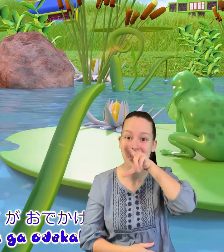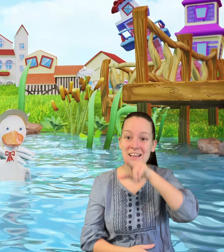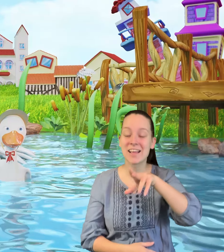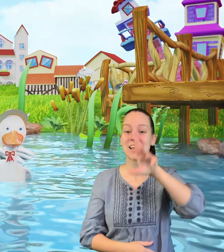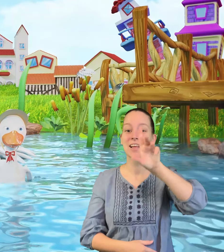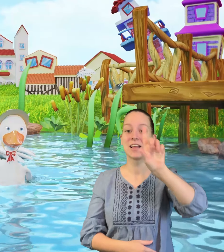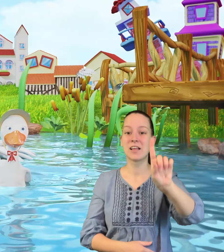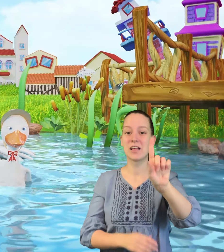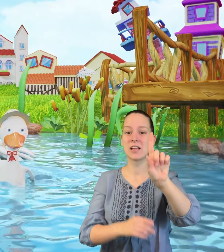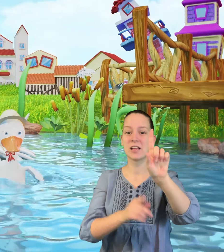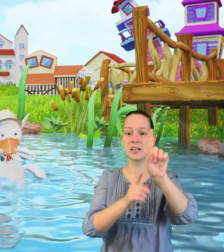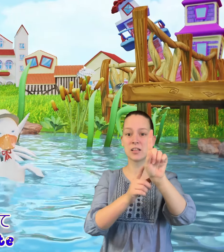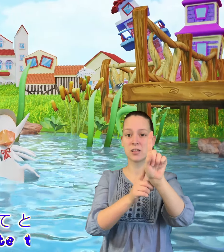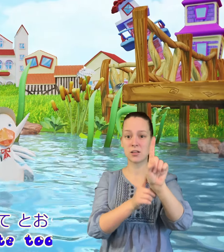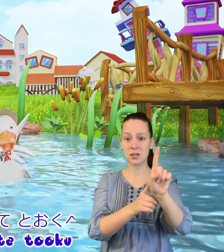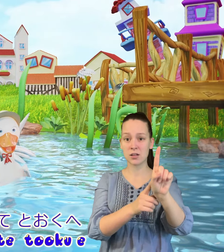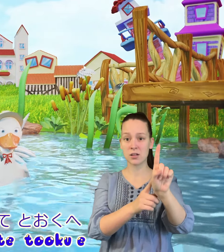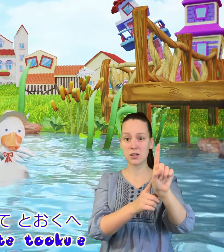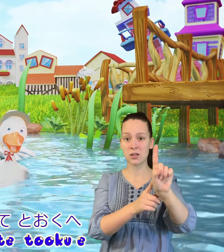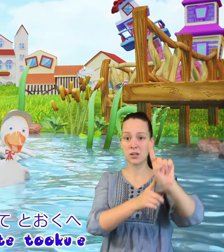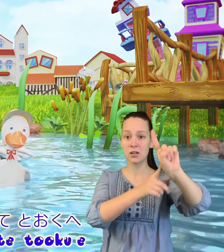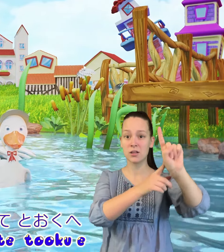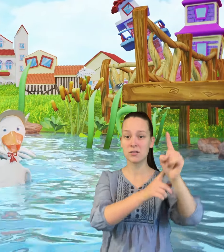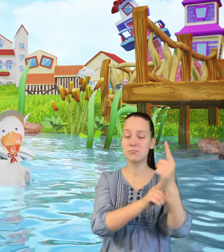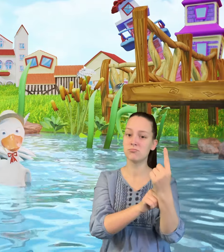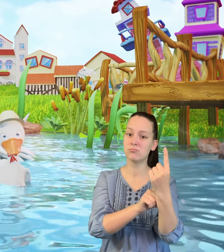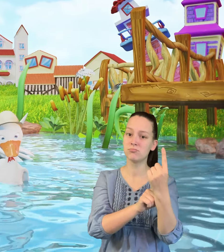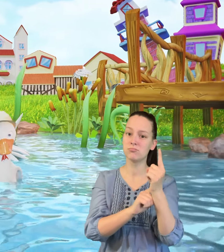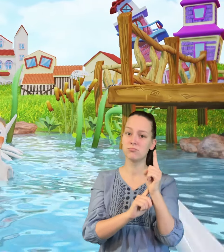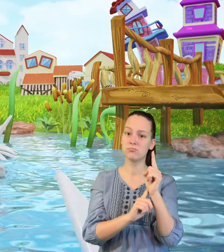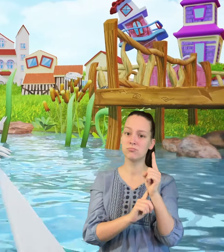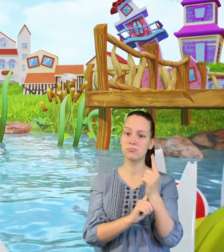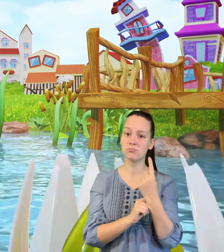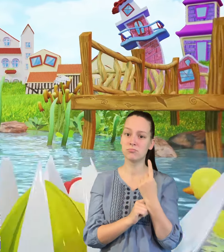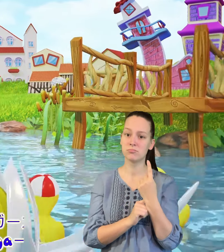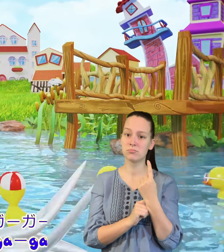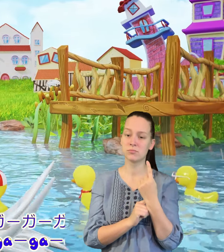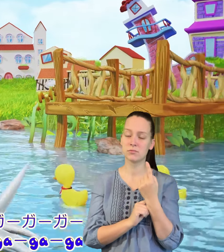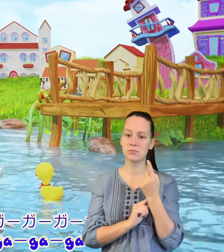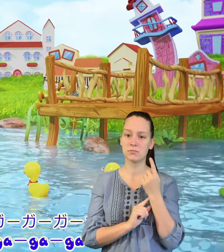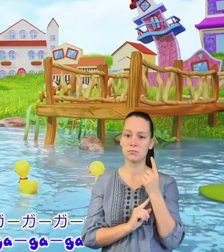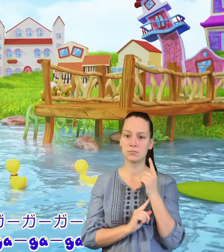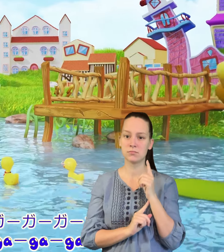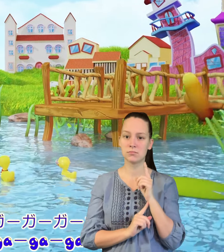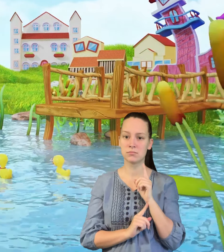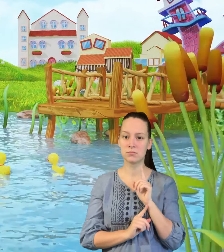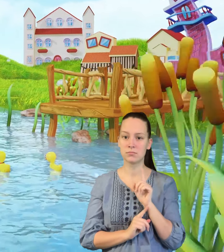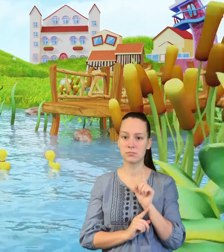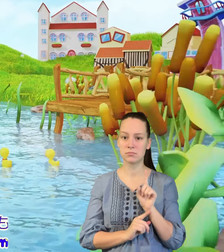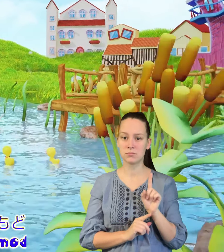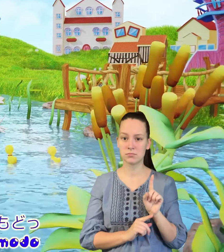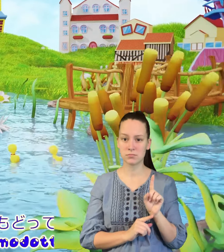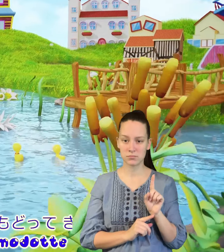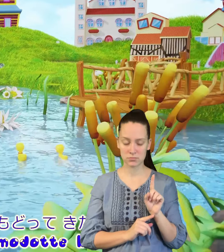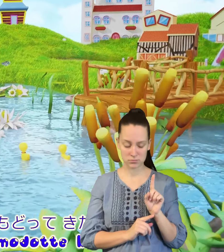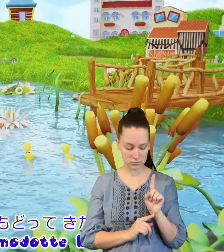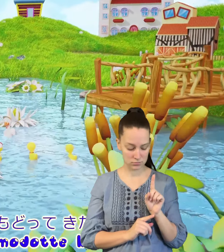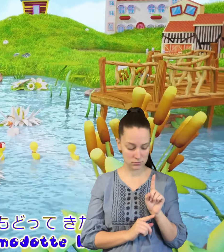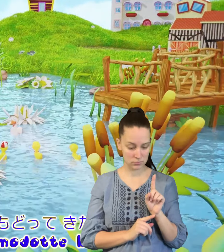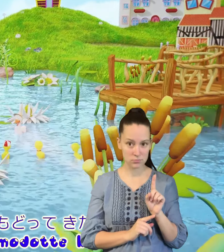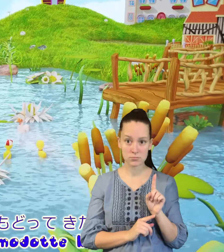出かけ顔を超えて遠へママが呼んだガガガがゴは